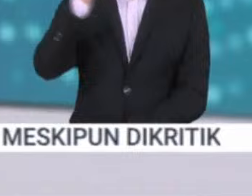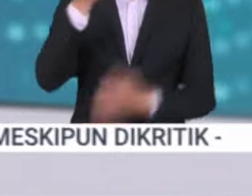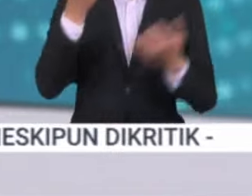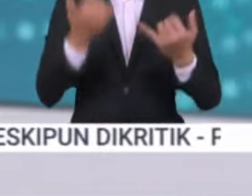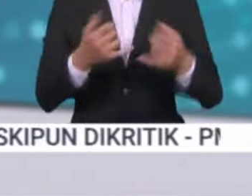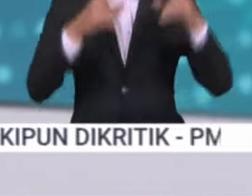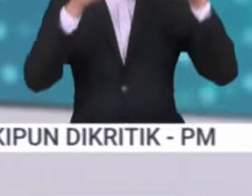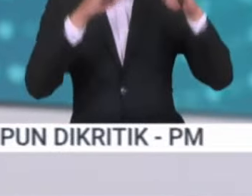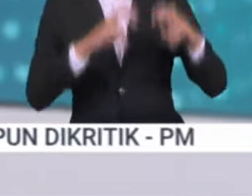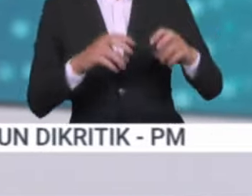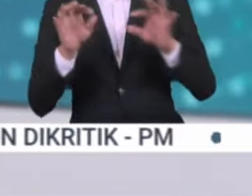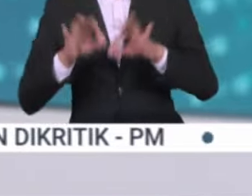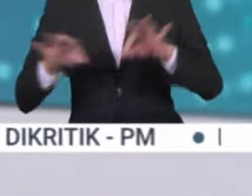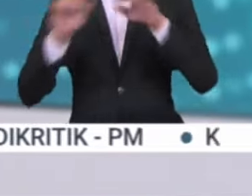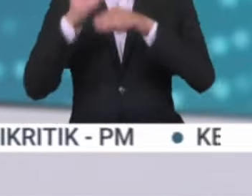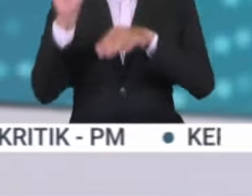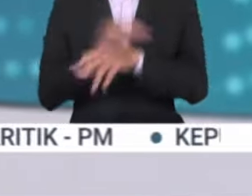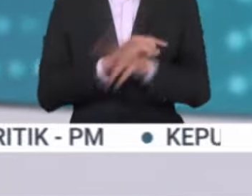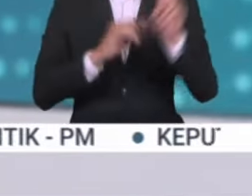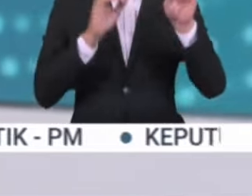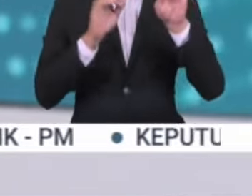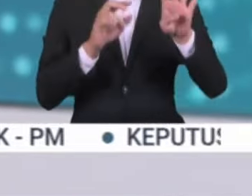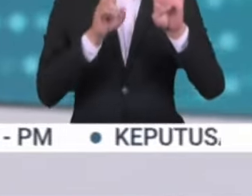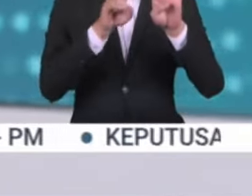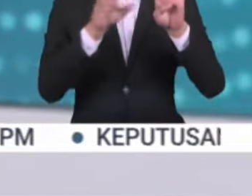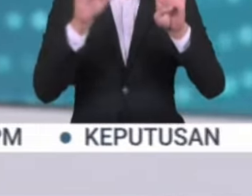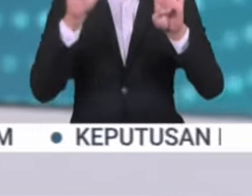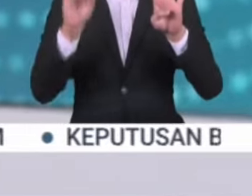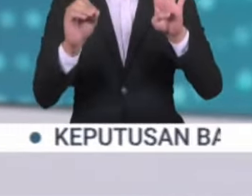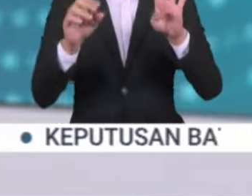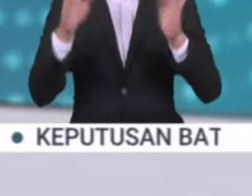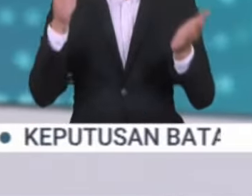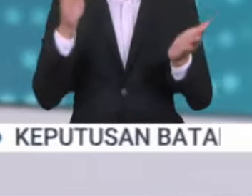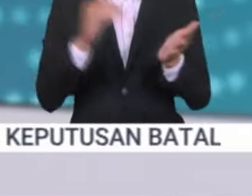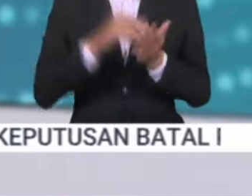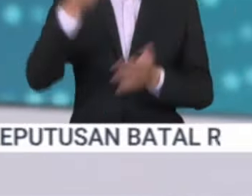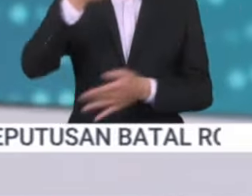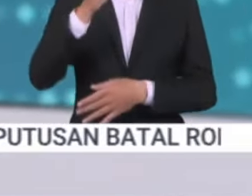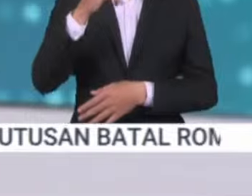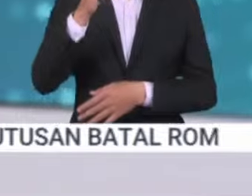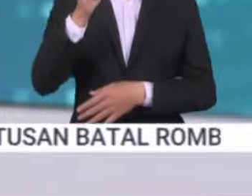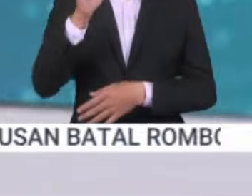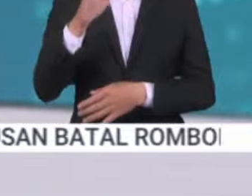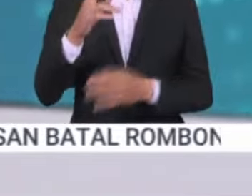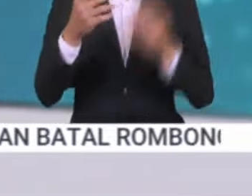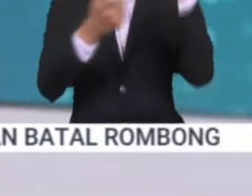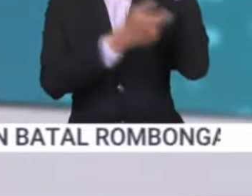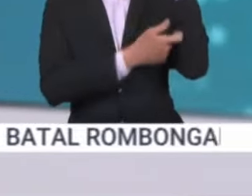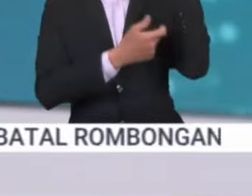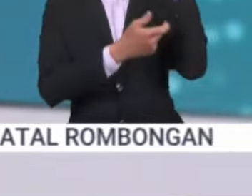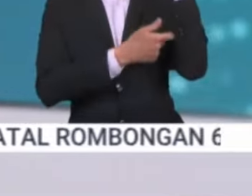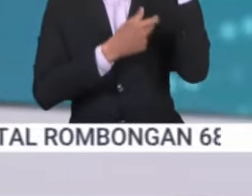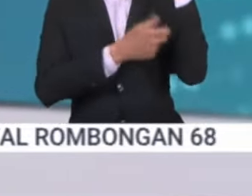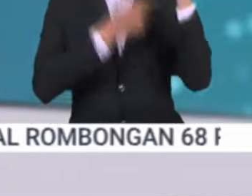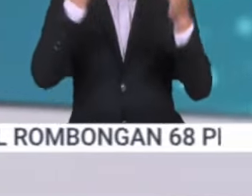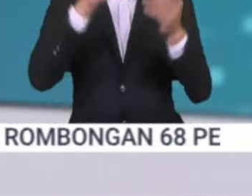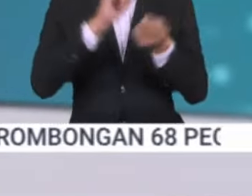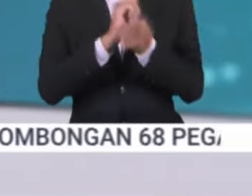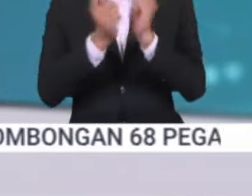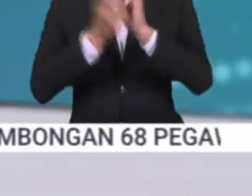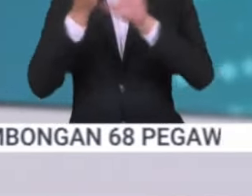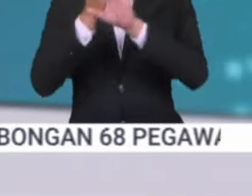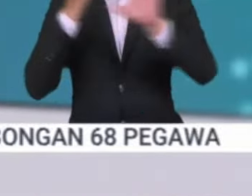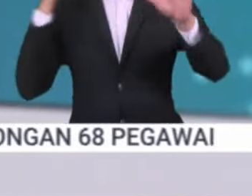Kerajaan sedang melihat keperluan menebus guna 420,000 hektar ladang getah terbiar untuk dijadikan ladang buluh yang